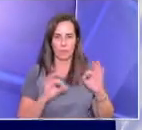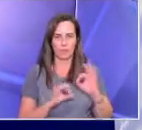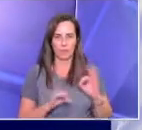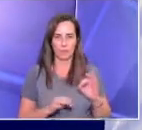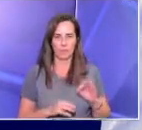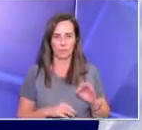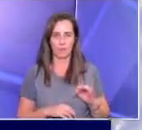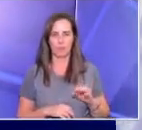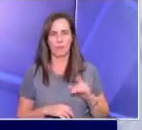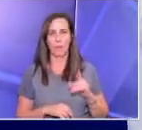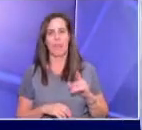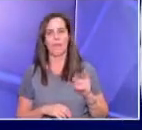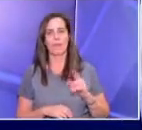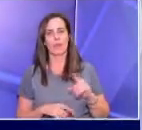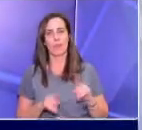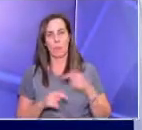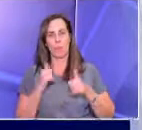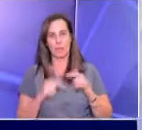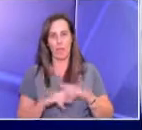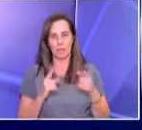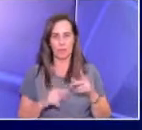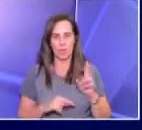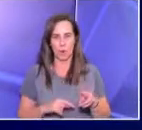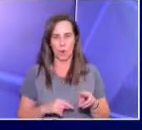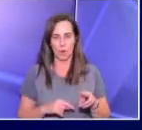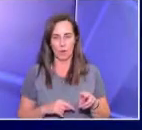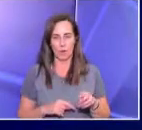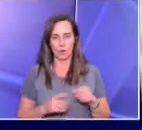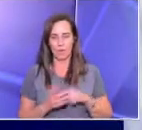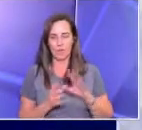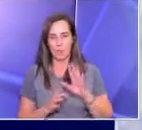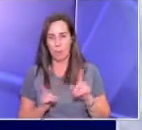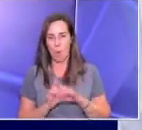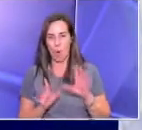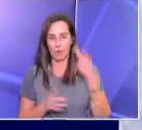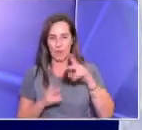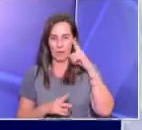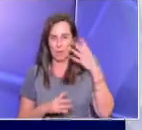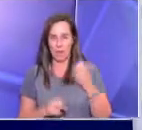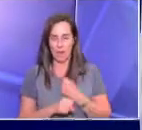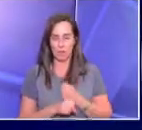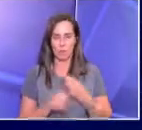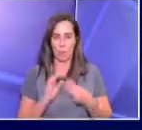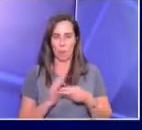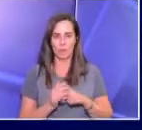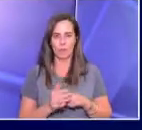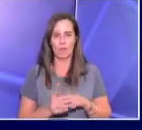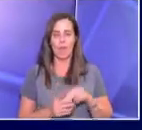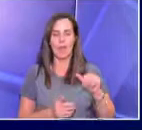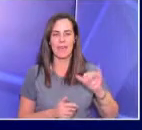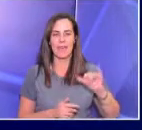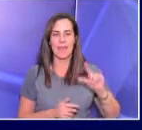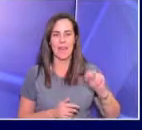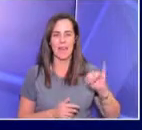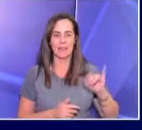שאני נפגש עם אחרים. אבל בניגוד למועמדים אחרים, שהם יכולים להיות מה שנקרא ג'וקר בכל סידור קלפים כזה או אחר פוליטי, לאילני, כלומר, הדרך